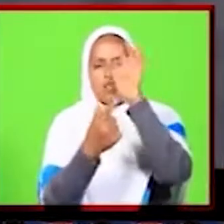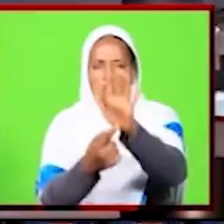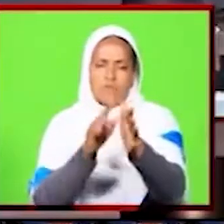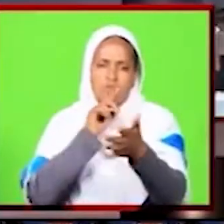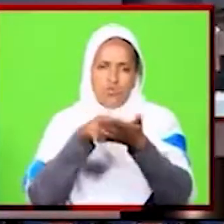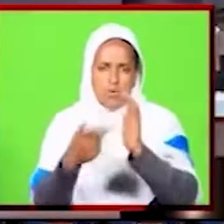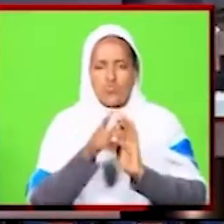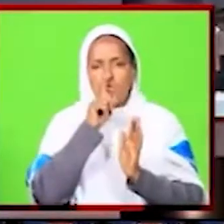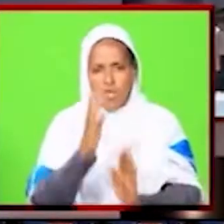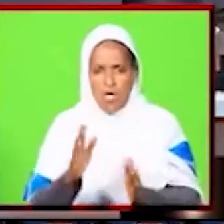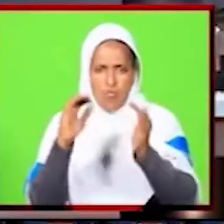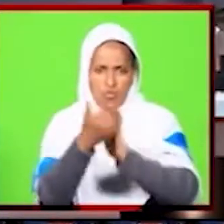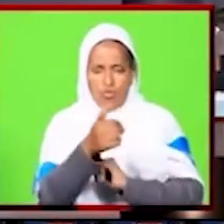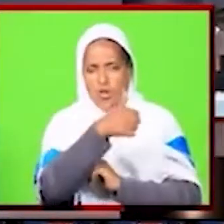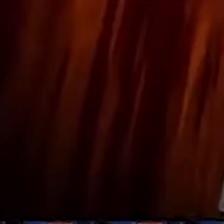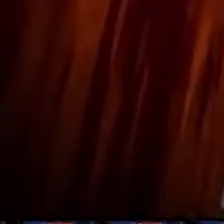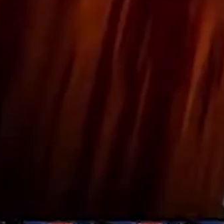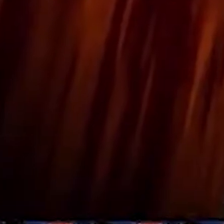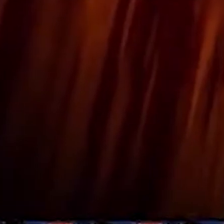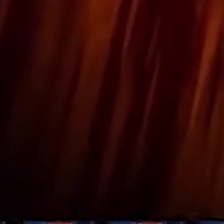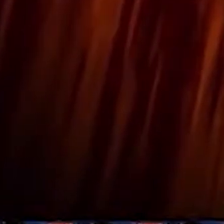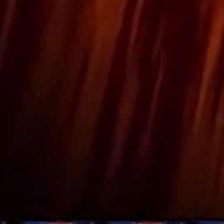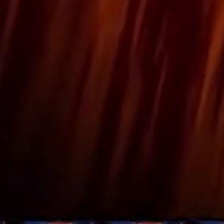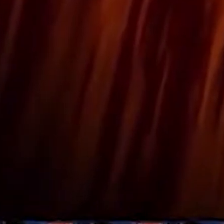እየፈጸመ በተግባር ያሳየ ነው ማለት ነው እውነተኛነቱን።